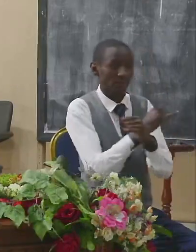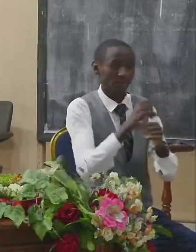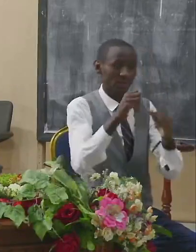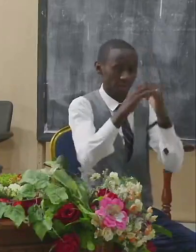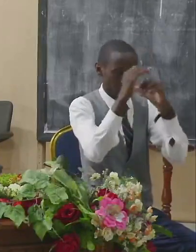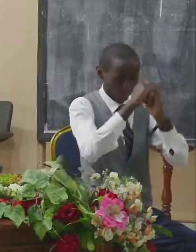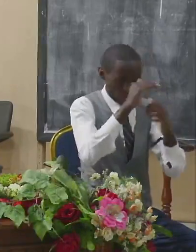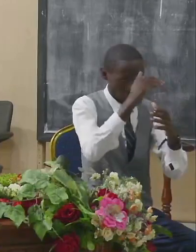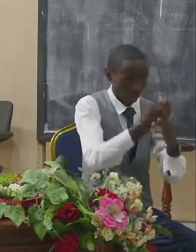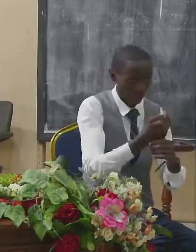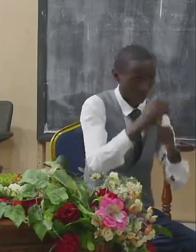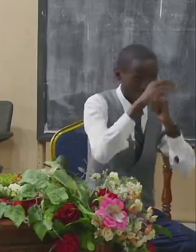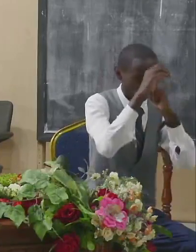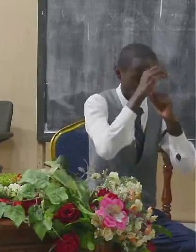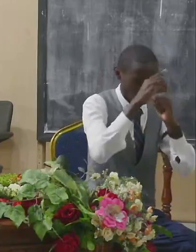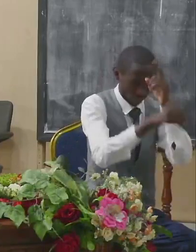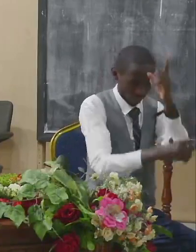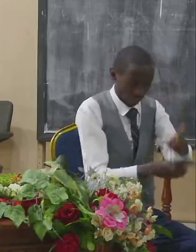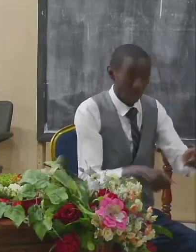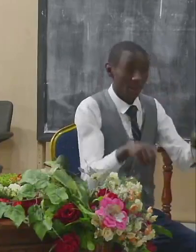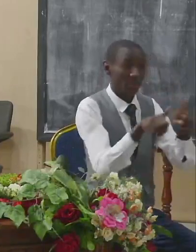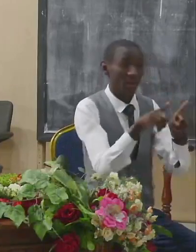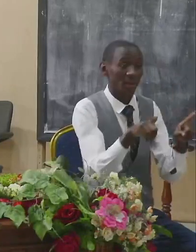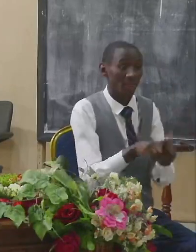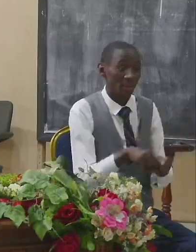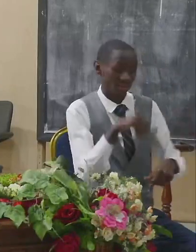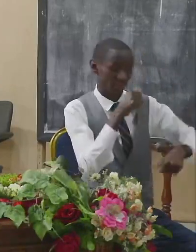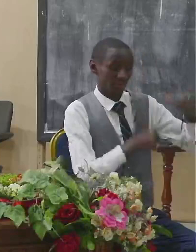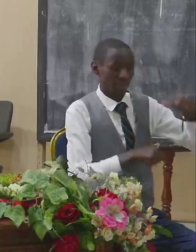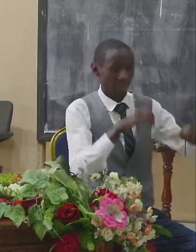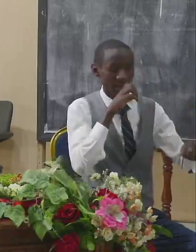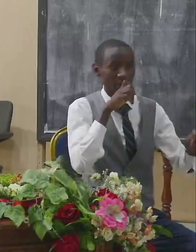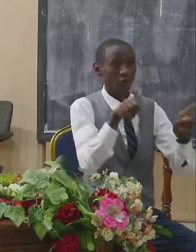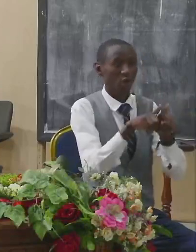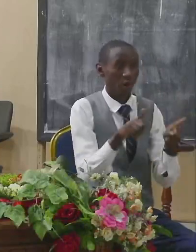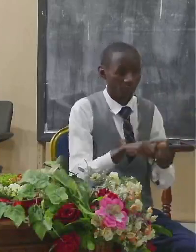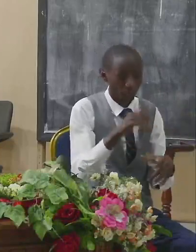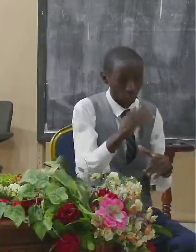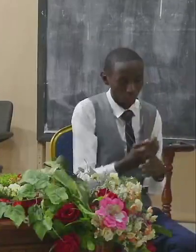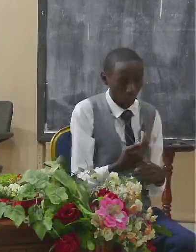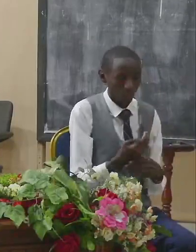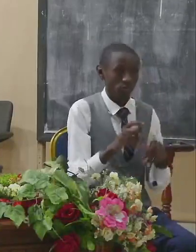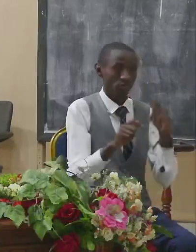sanamu. Na kubishana na neno lako kama vile kulaguza.